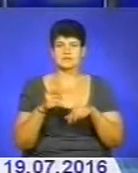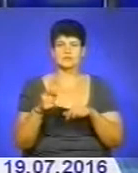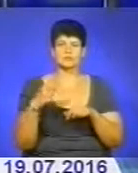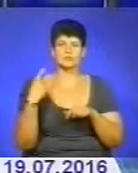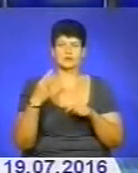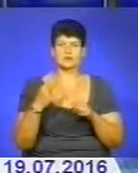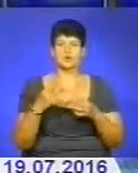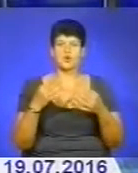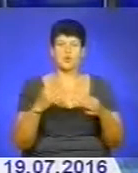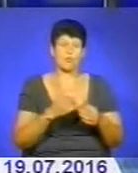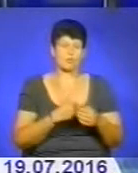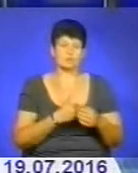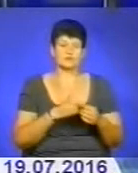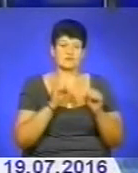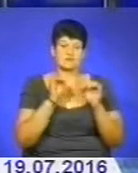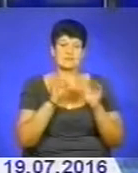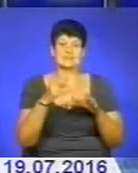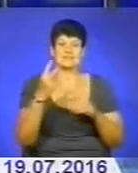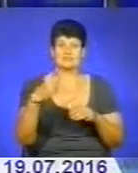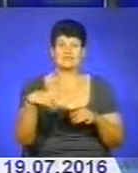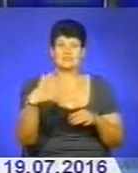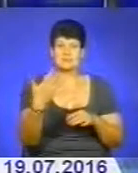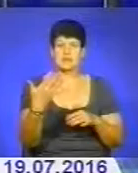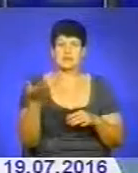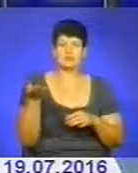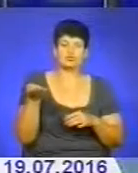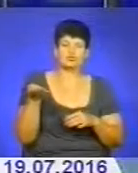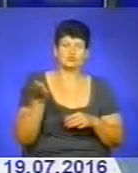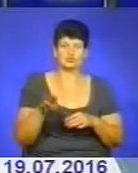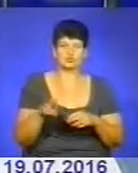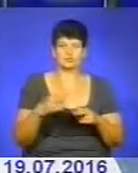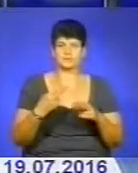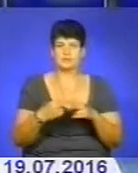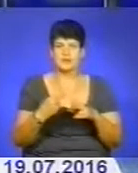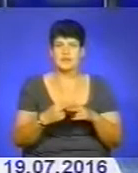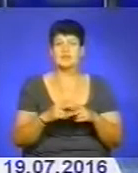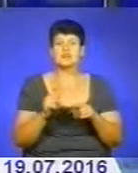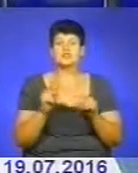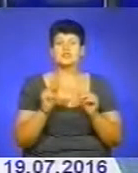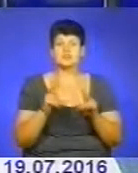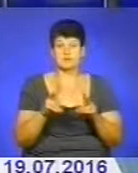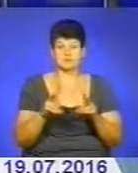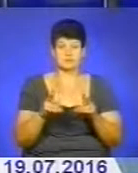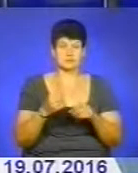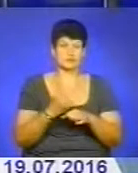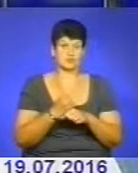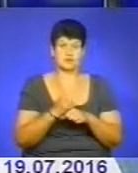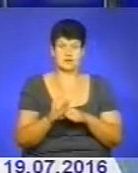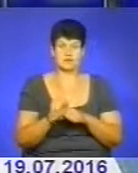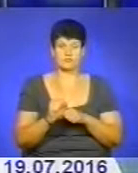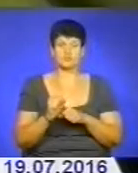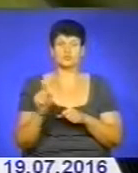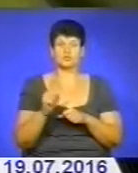області добровільно здав 25 одиниць холодної зброї. Що це за зброя і чим зумовлені такі дії чоловіка у